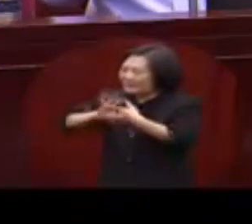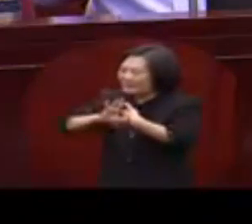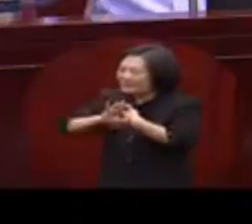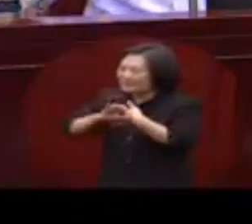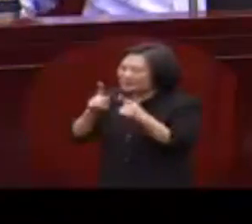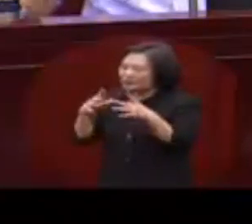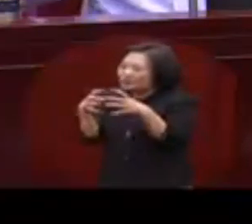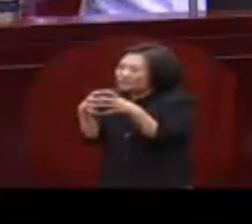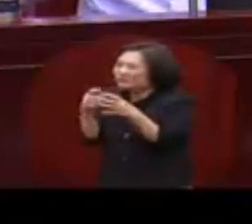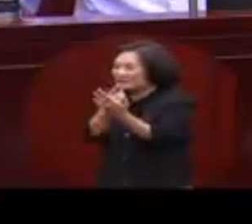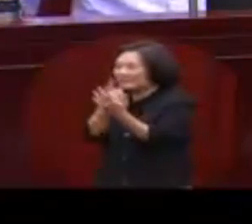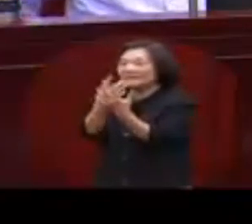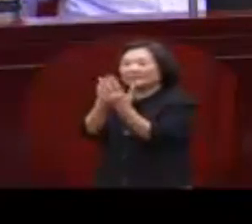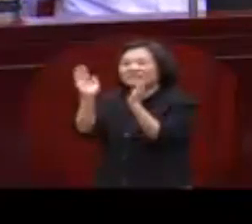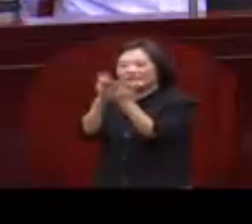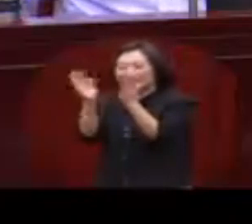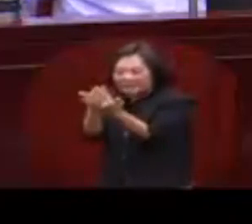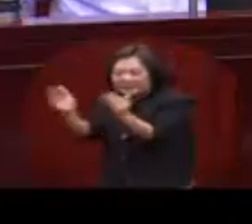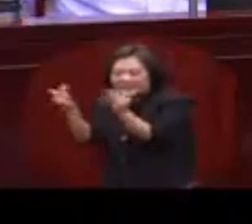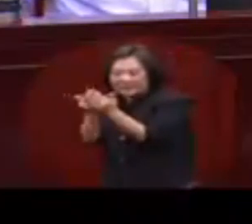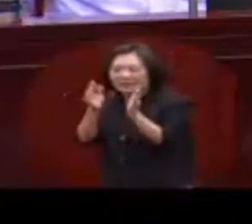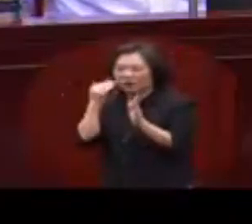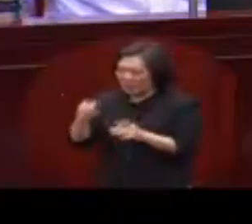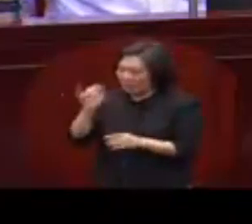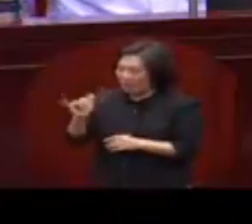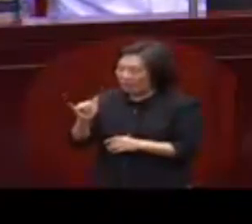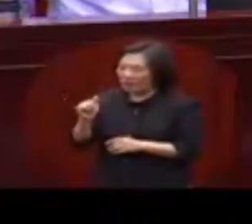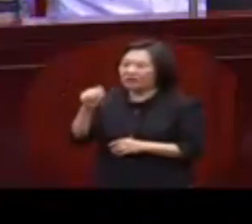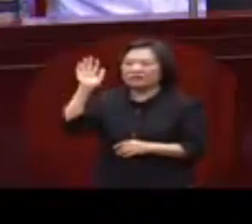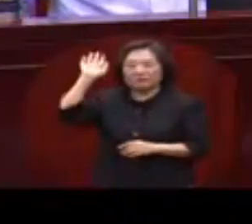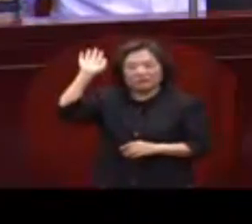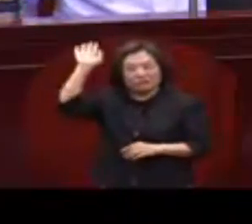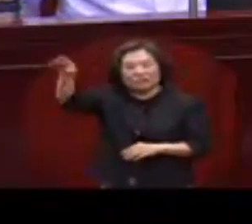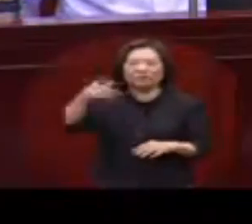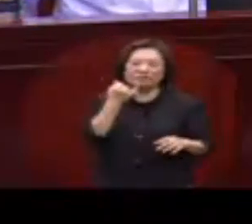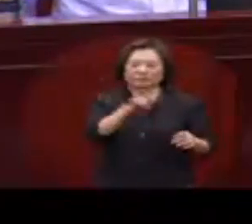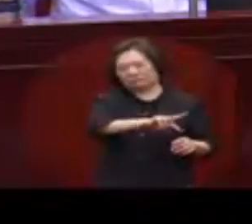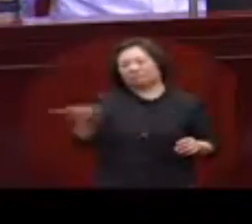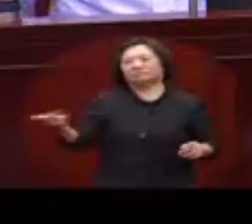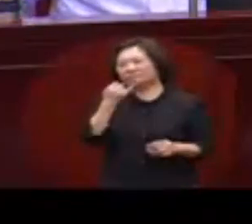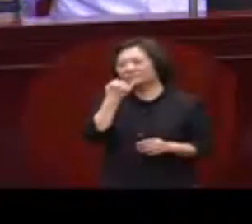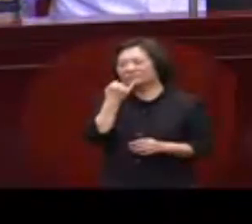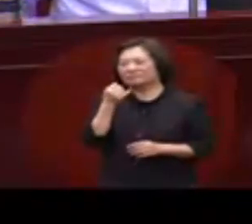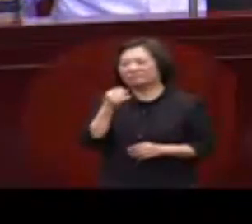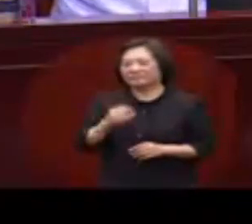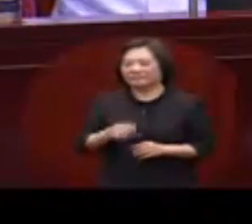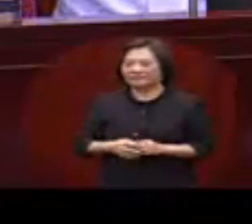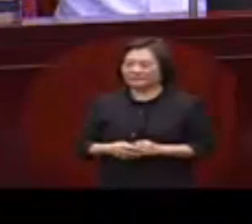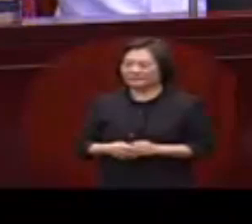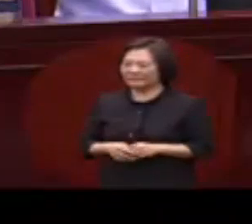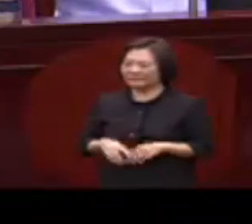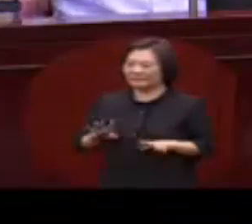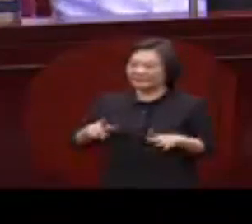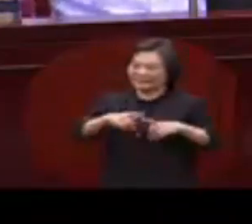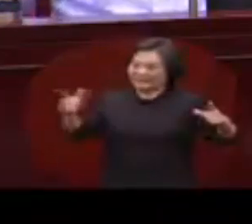办一个比较小的台北灯节。如果 OK 的话，你知道哈。后年就整个跳过去，因为我们还是希望用大活